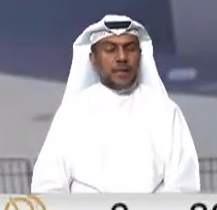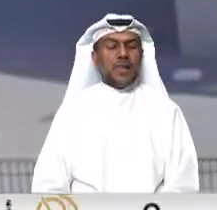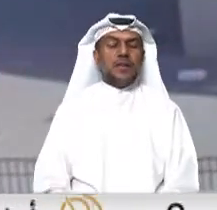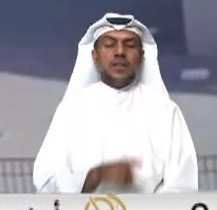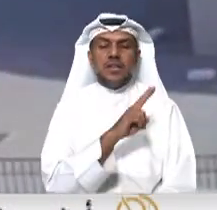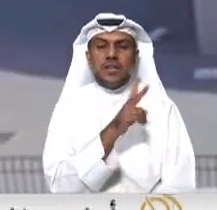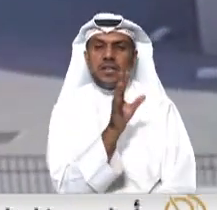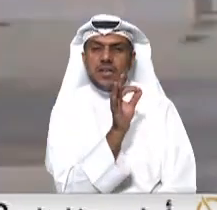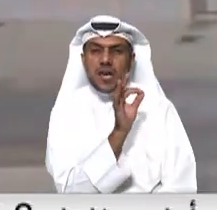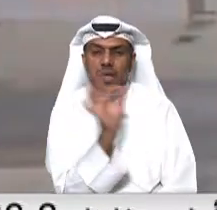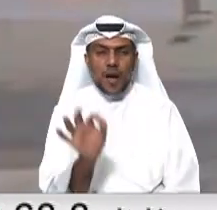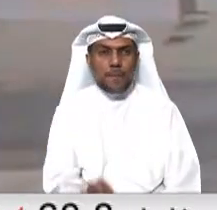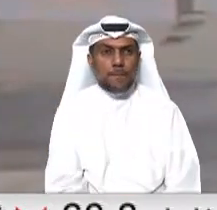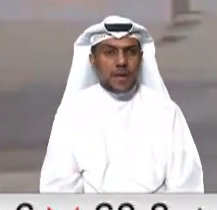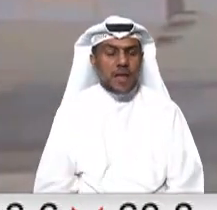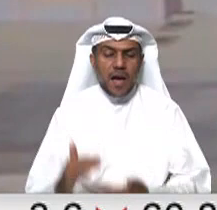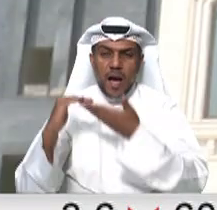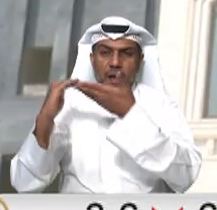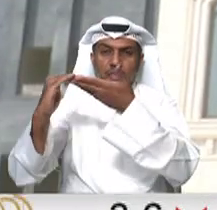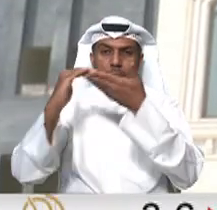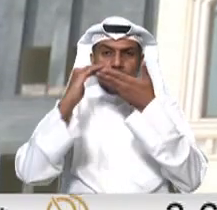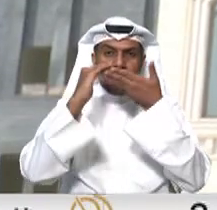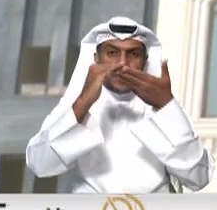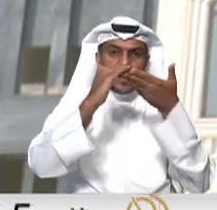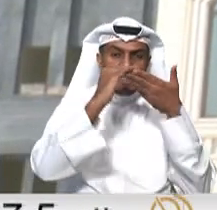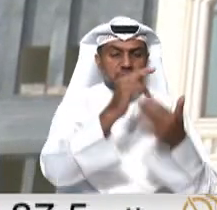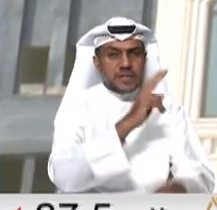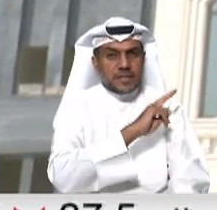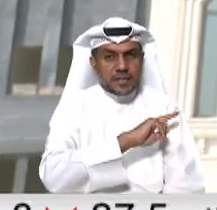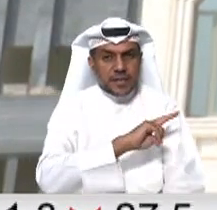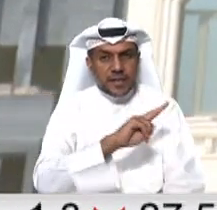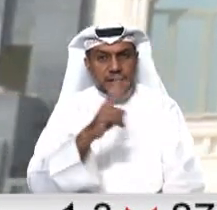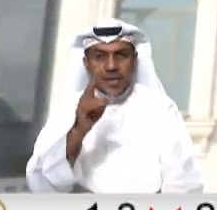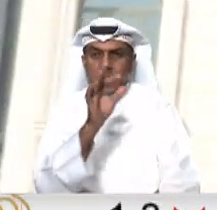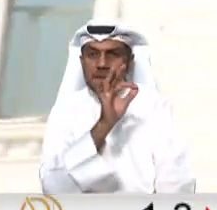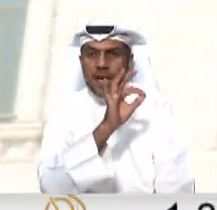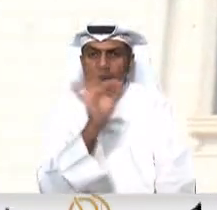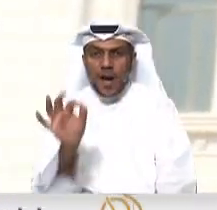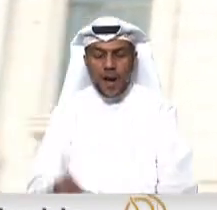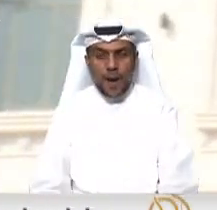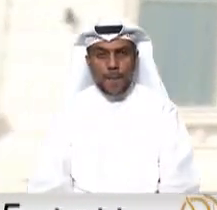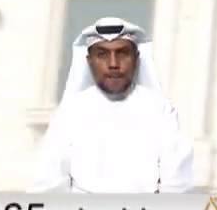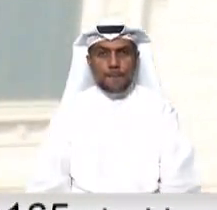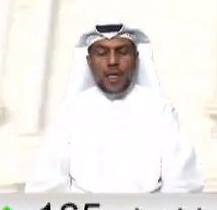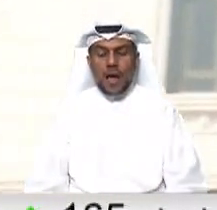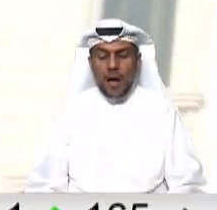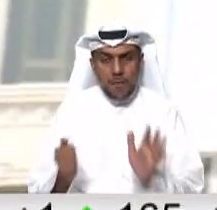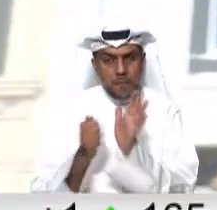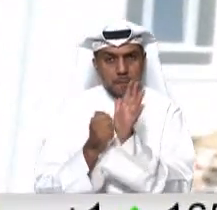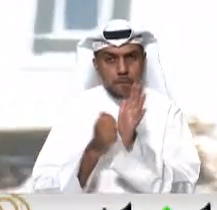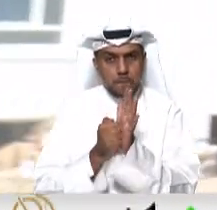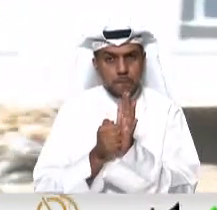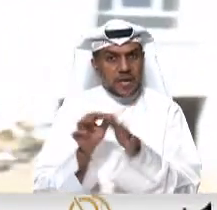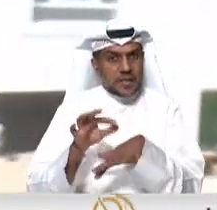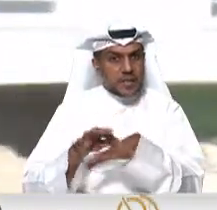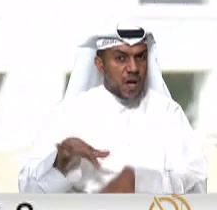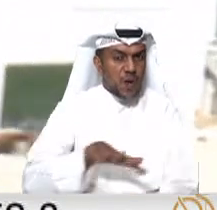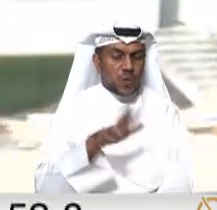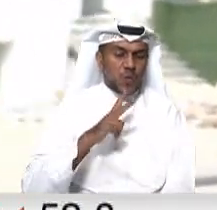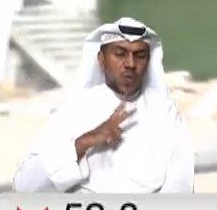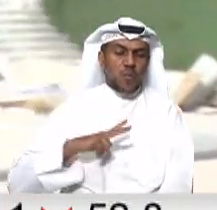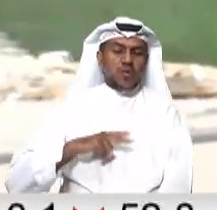التحتية مكتملة الخدمات في مدينة المطلع السكنية وتوفير المسكن الملائم